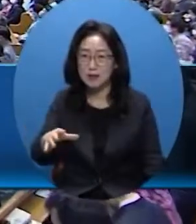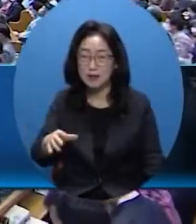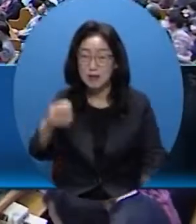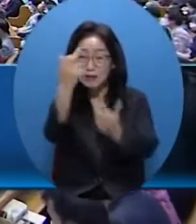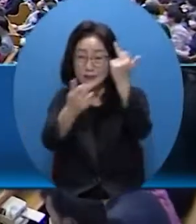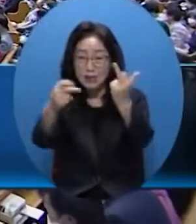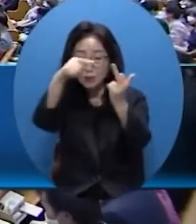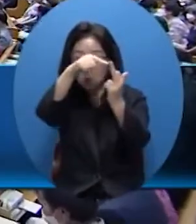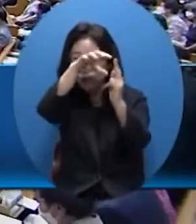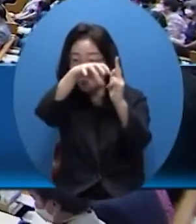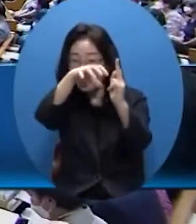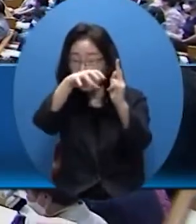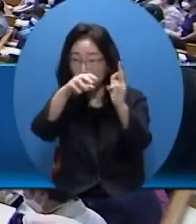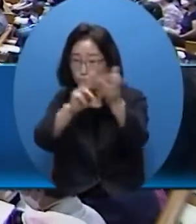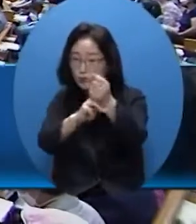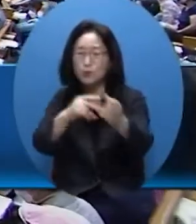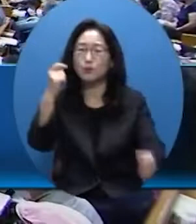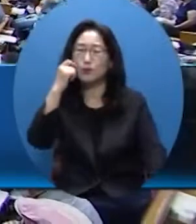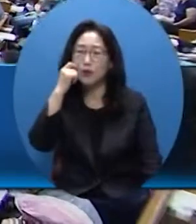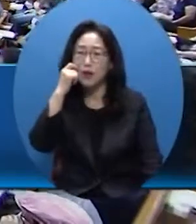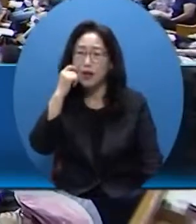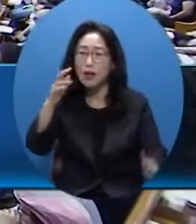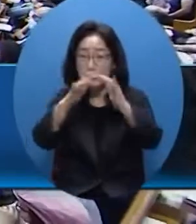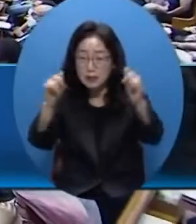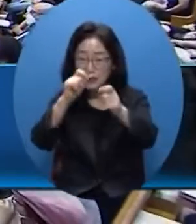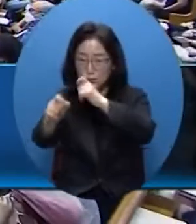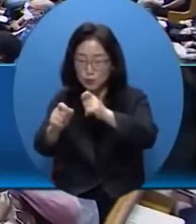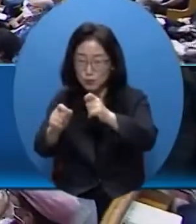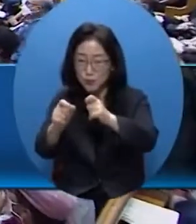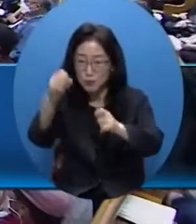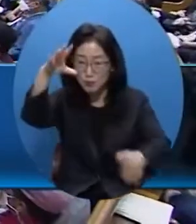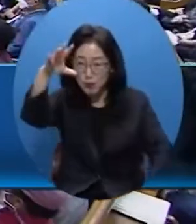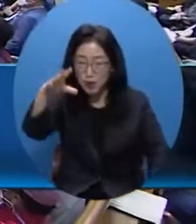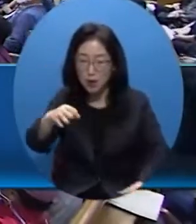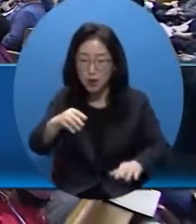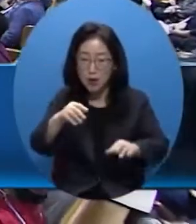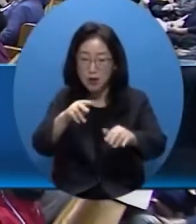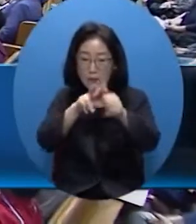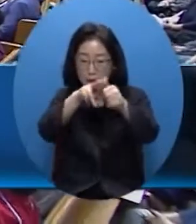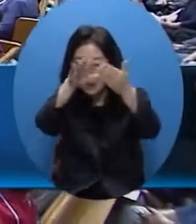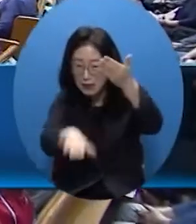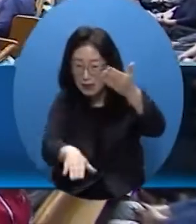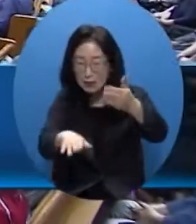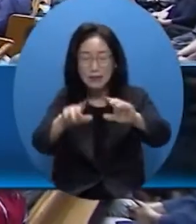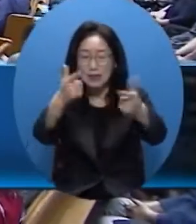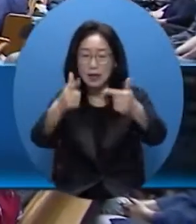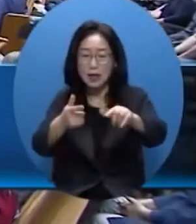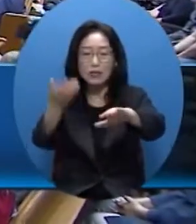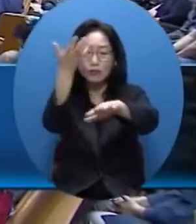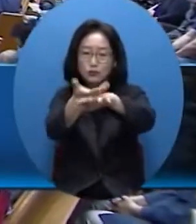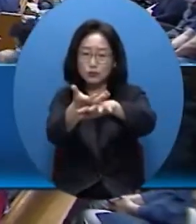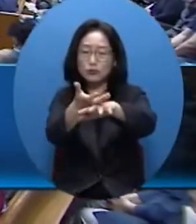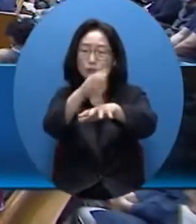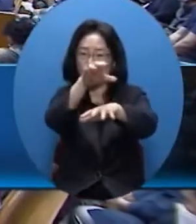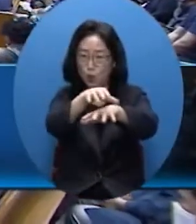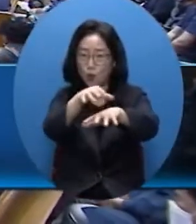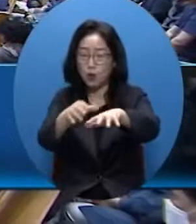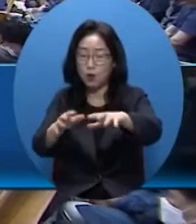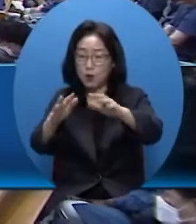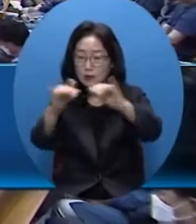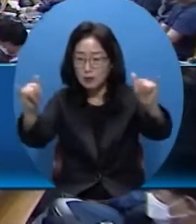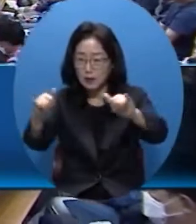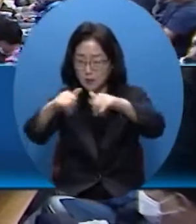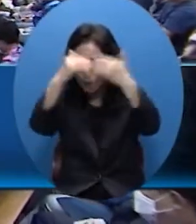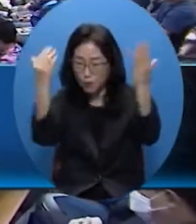동네가 숨겨지지 못할 것이요 사람이 등불을 켜서 말 아래 두지 아니하고 등경 위에 둔 아니 이러므로 집안 모든 사람에게